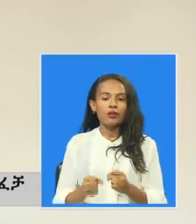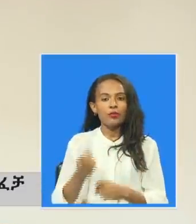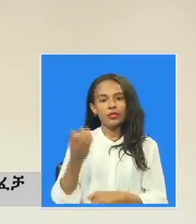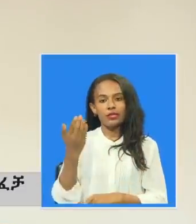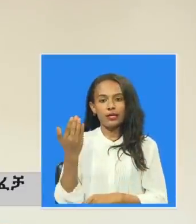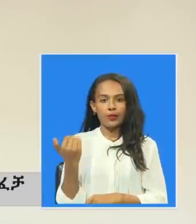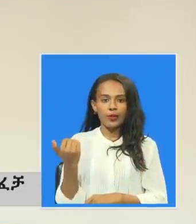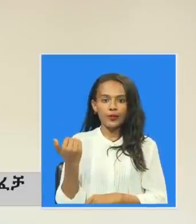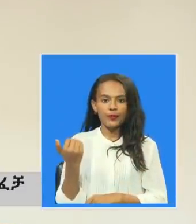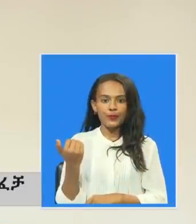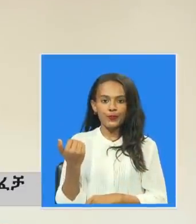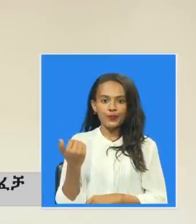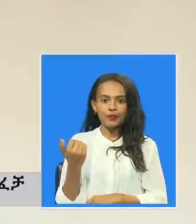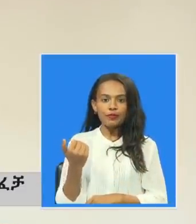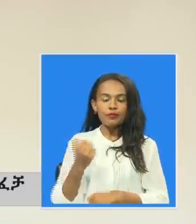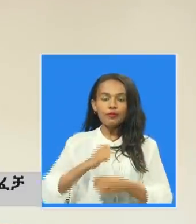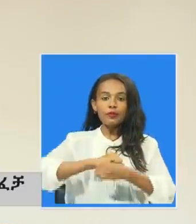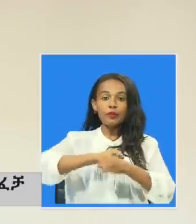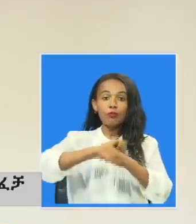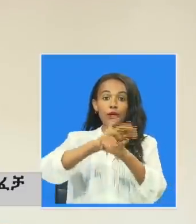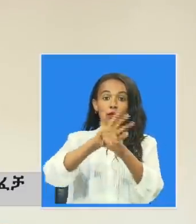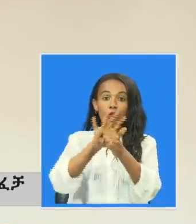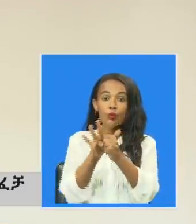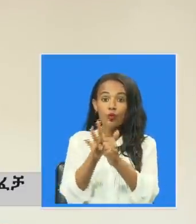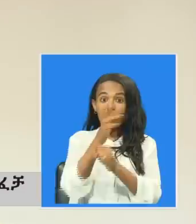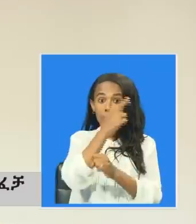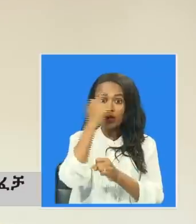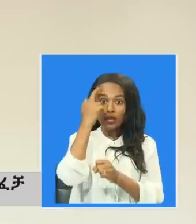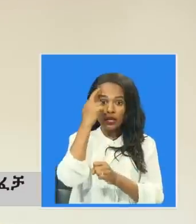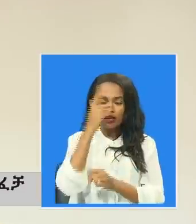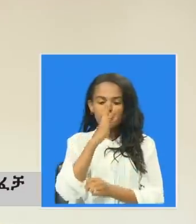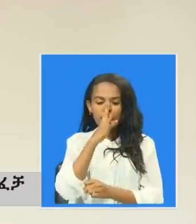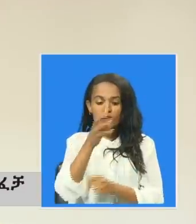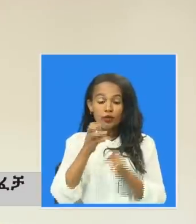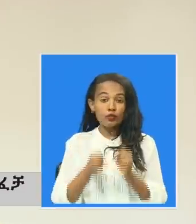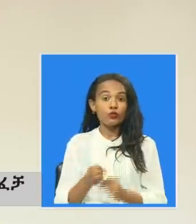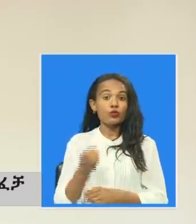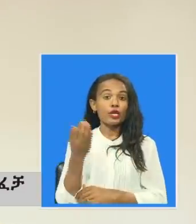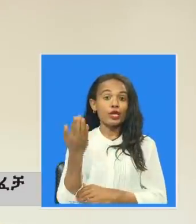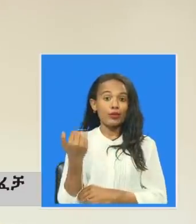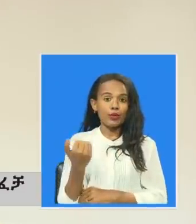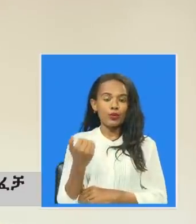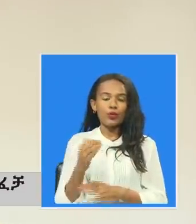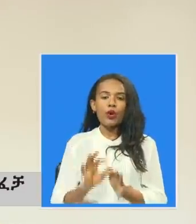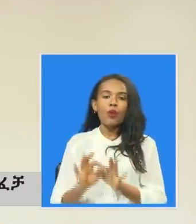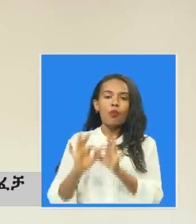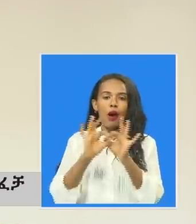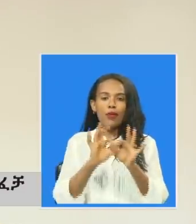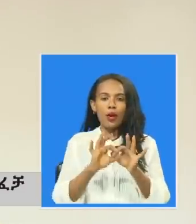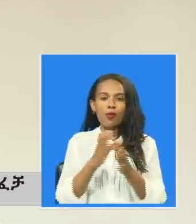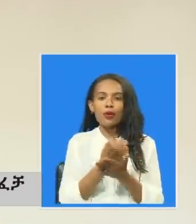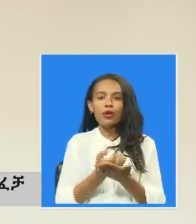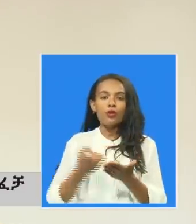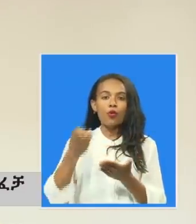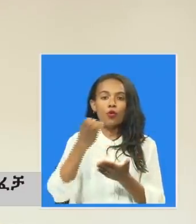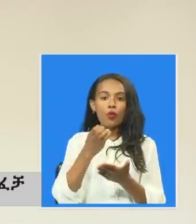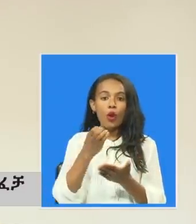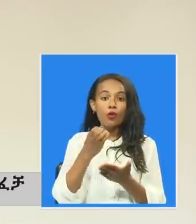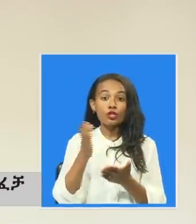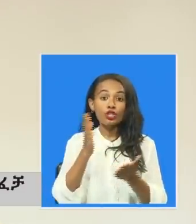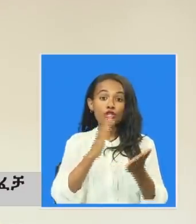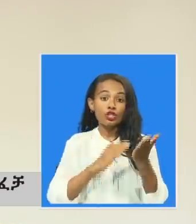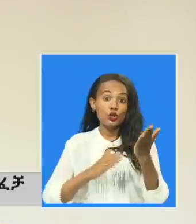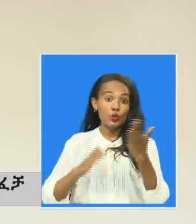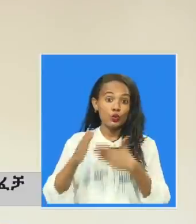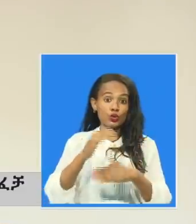ነበር። በኮሮና ምክንያት ሊፈጠሩ ይችሉ የነበሩ ማህበራዊና ኢኮኖሚያዊ